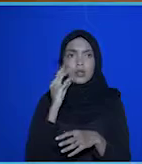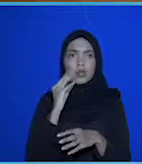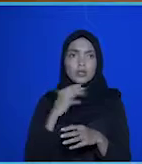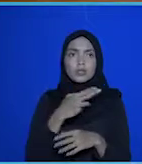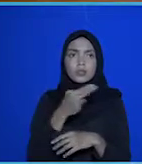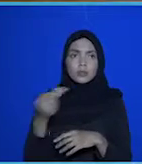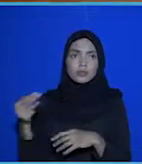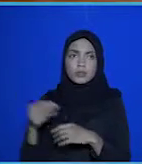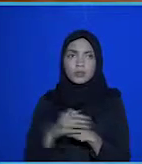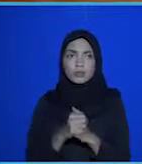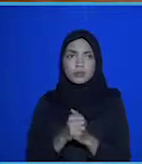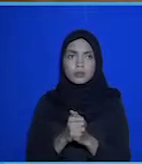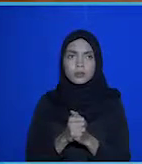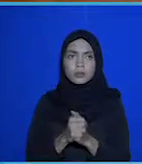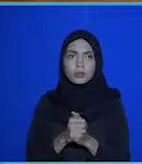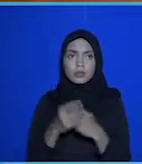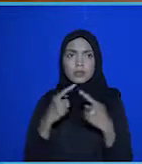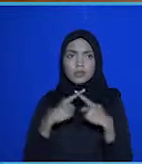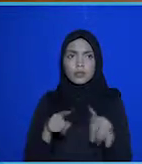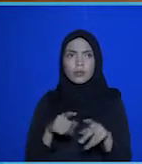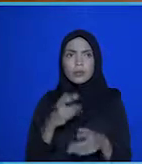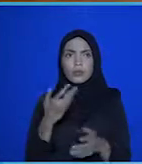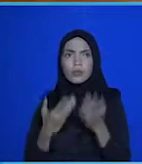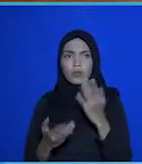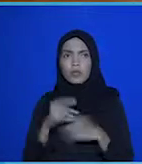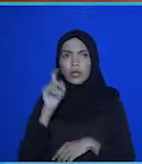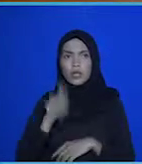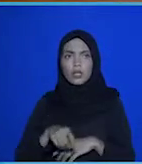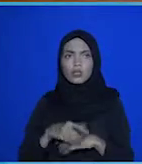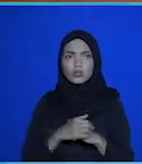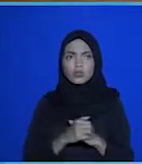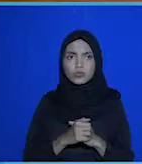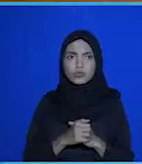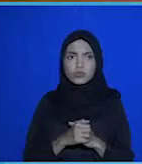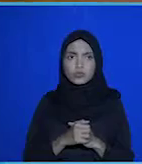di Indonesia. Namun nampaknya kita masih harus